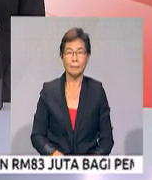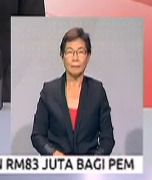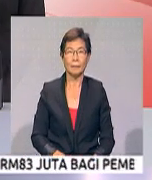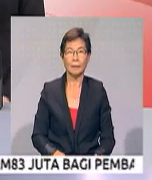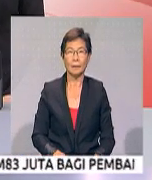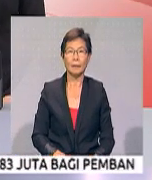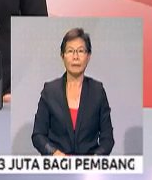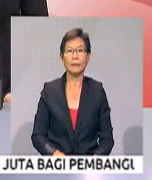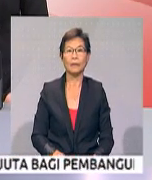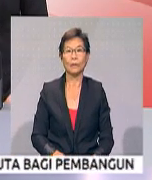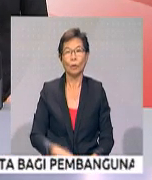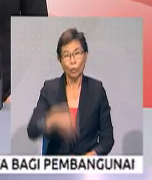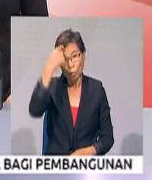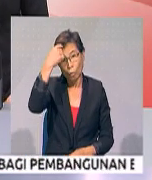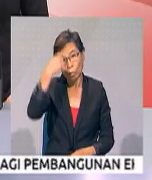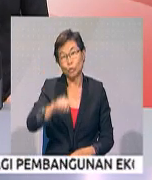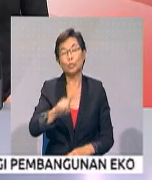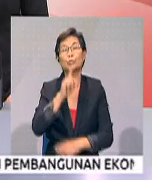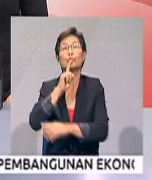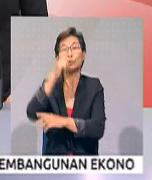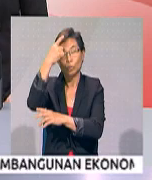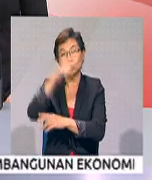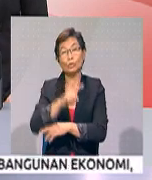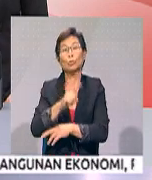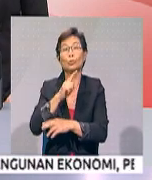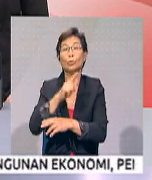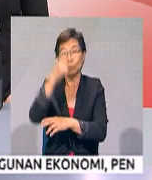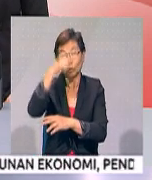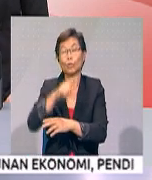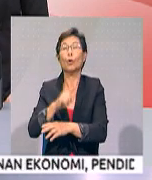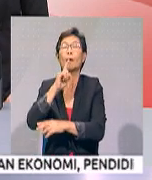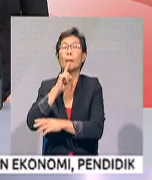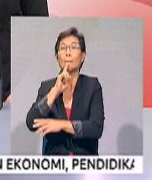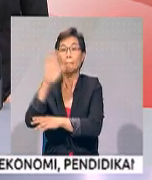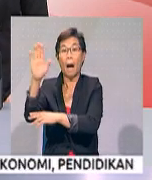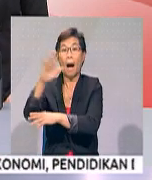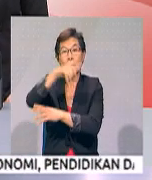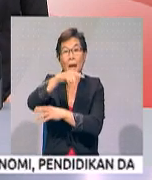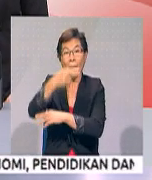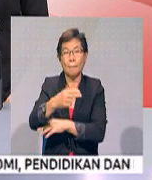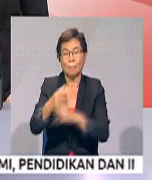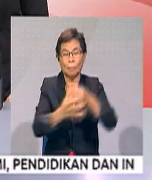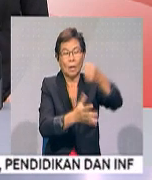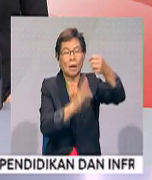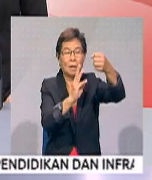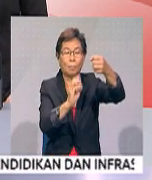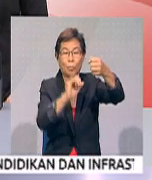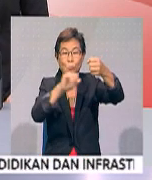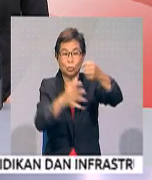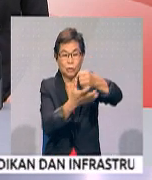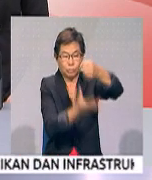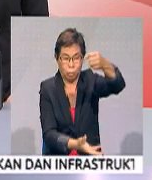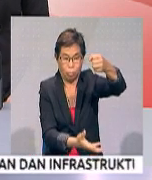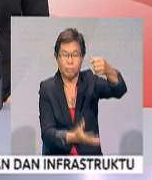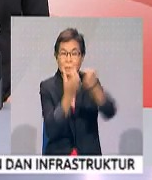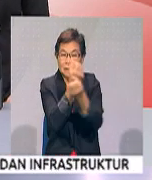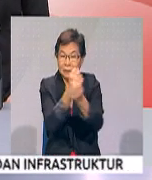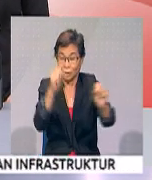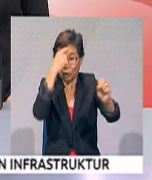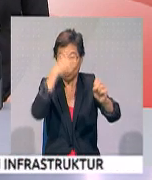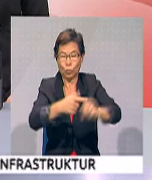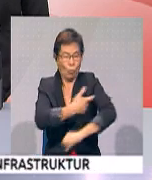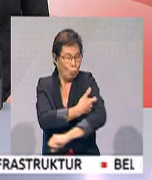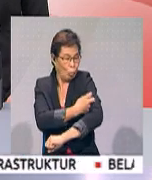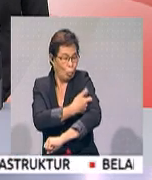Sebagai memenuhi salah satu janji manifesto Pakatan Harapan, peruntukan permulaan RM60 juta akan disediakan untuk